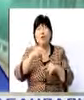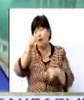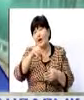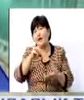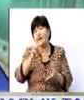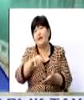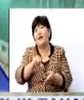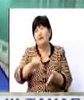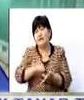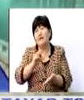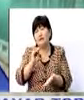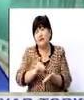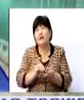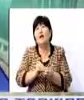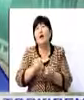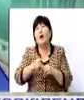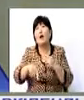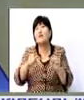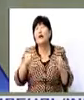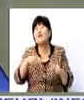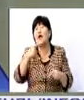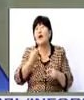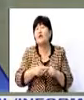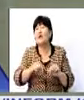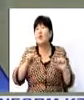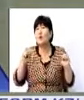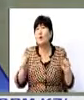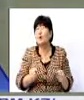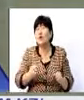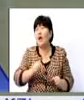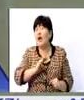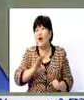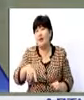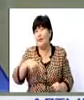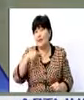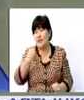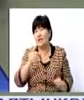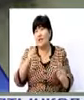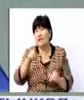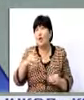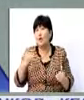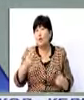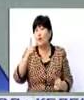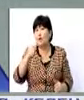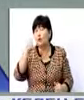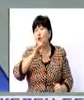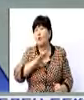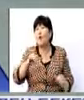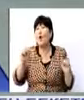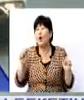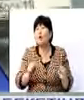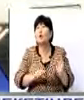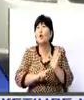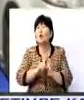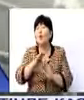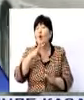еншісінен де алыстай қоймайды. Ал алдағы қыс анау айтарлықтай үскірігімен есте қалмайды, дейді синоптиктер. Биыл 100 жылда болмаған қыс түсет